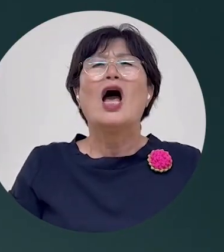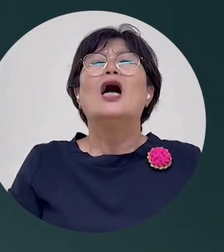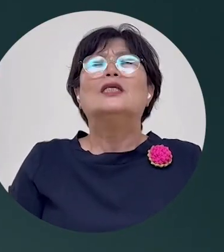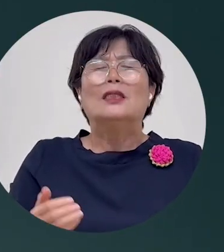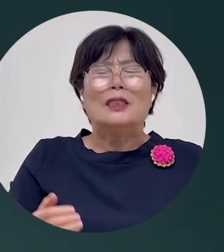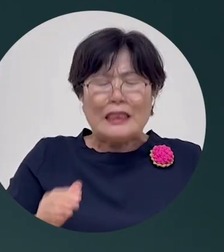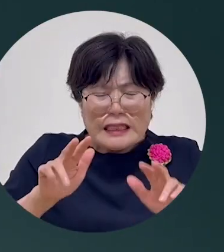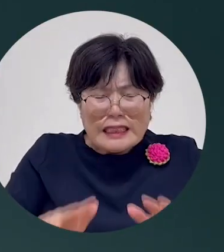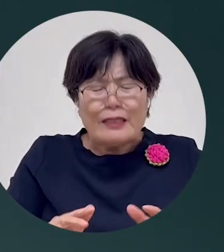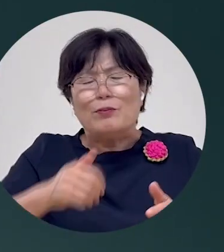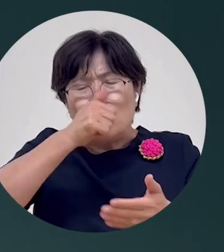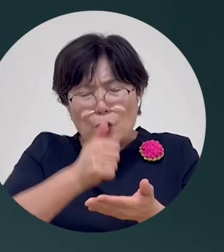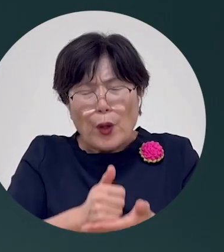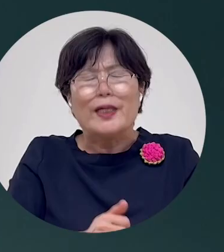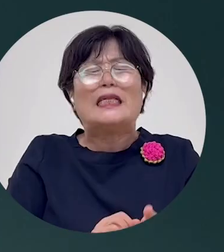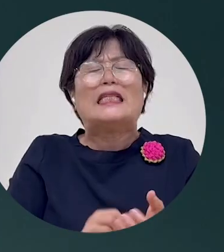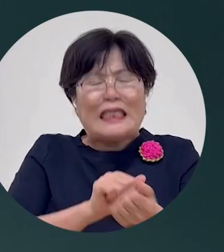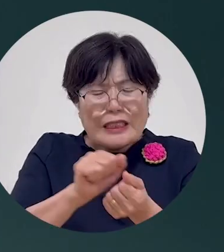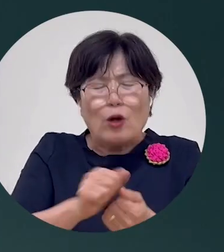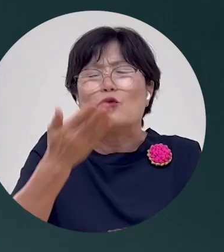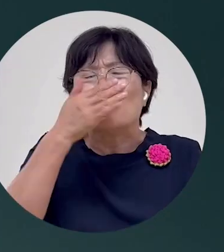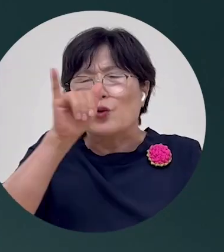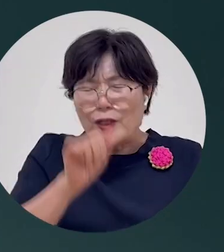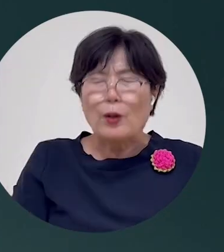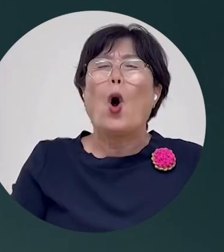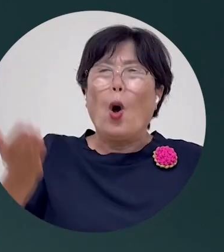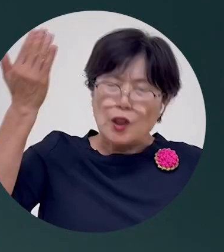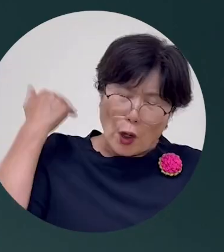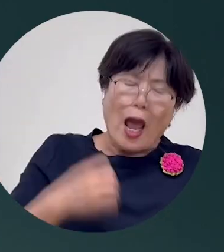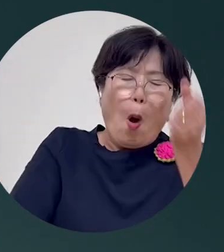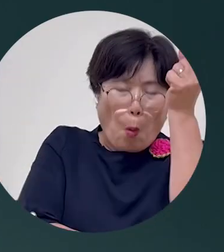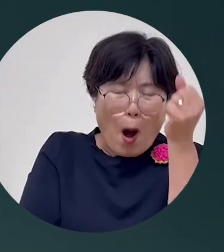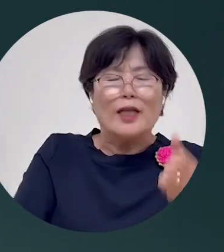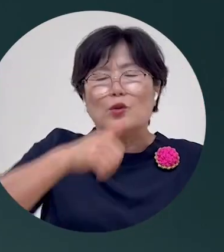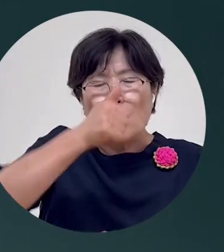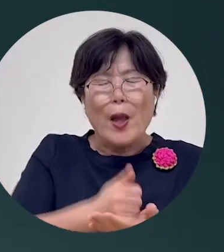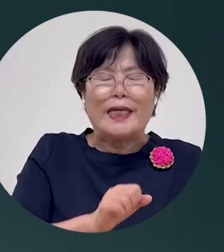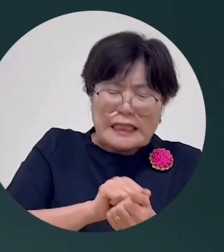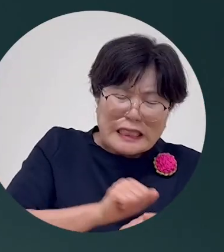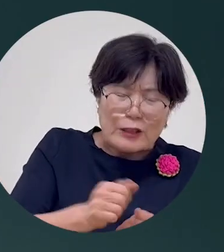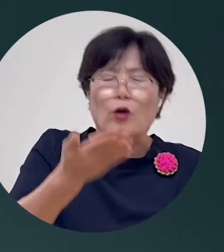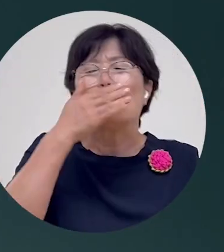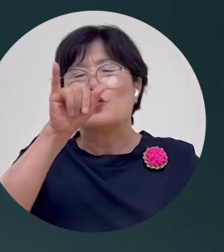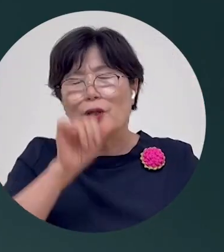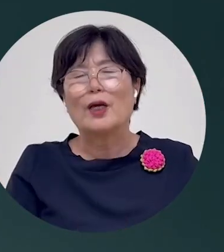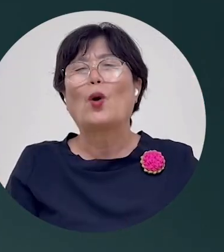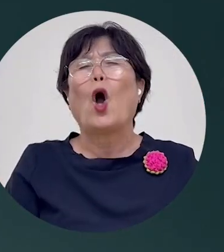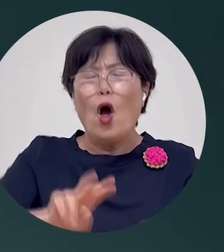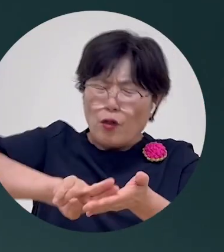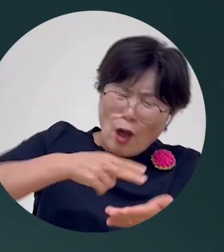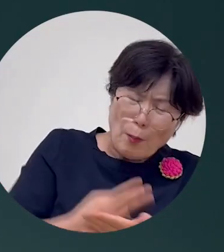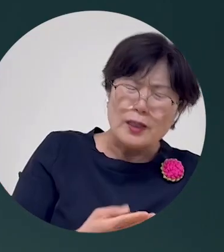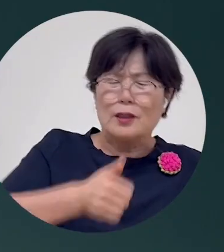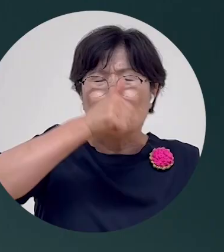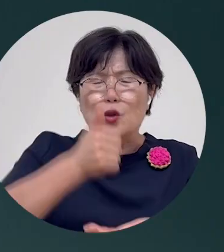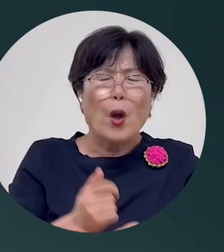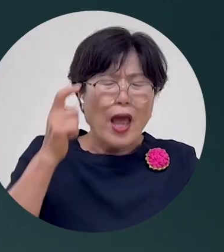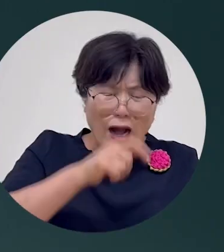있고, 예수님만이 우리의 온죄를 씻어줄 수 있고, 예수님만이 우리의 연약해서 넘어진 죄를 씻어줄 수